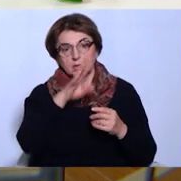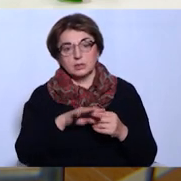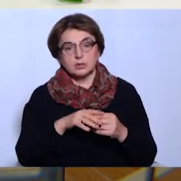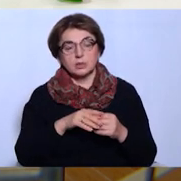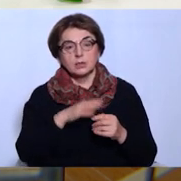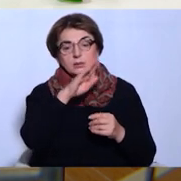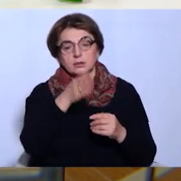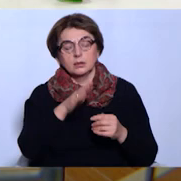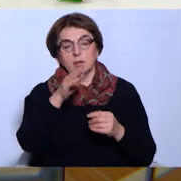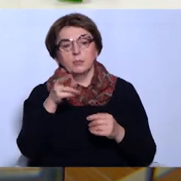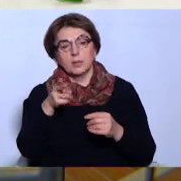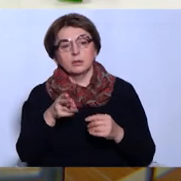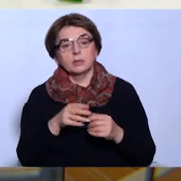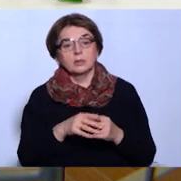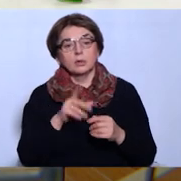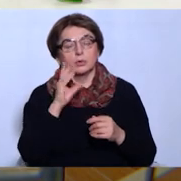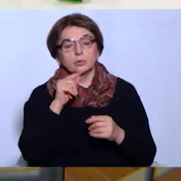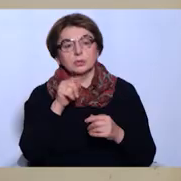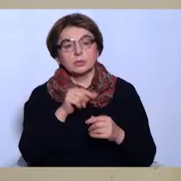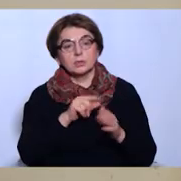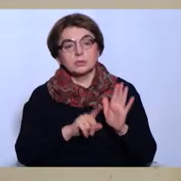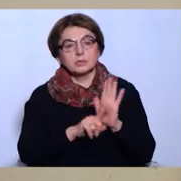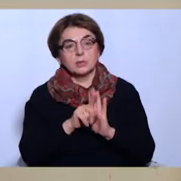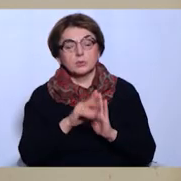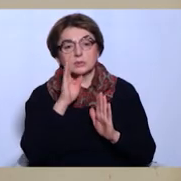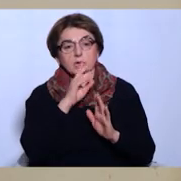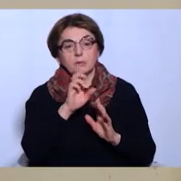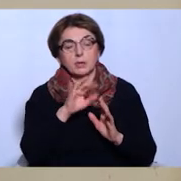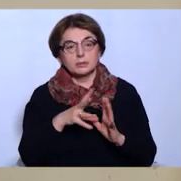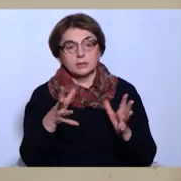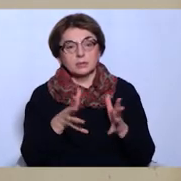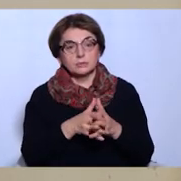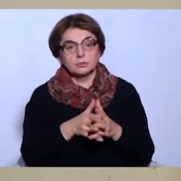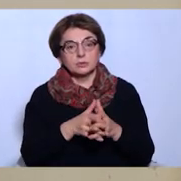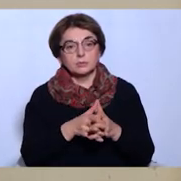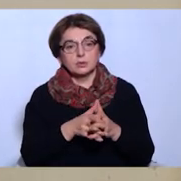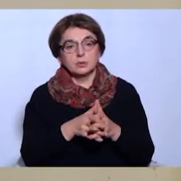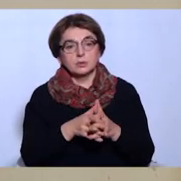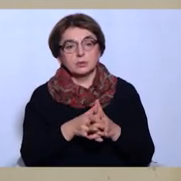p ორბიტალიდან. როდესაც ისინი მას წარმოქმნიან წყალბადთან,